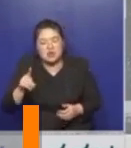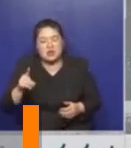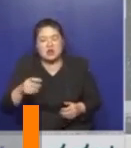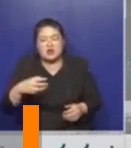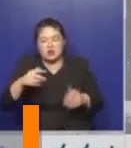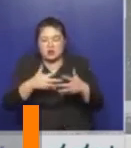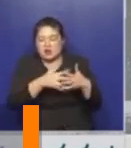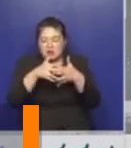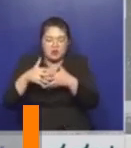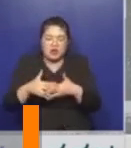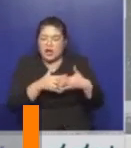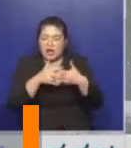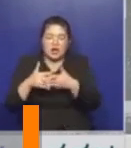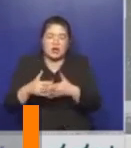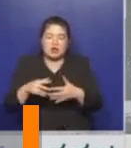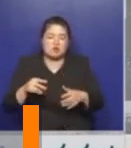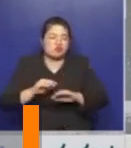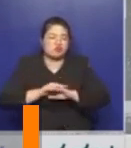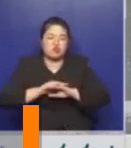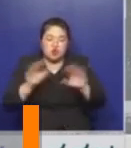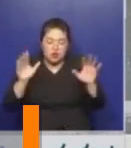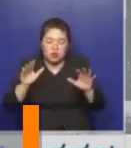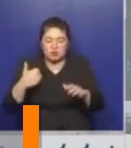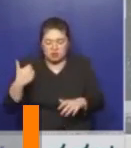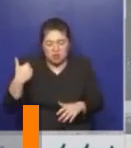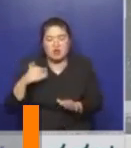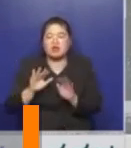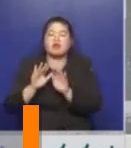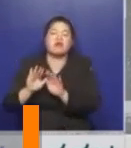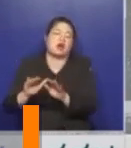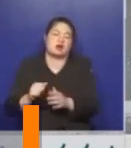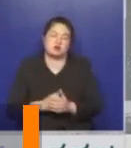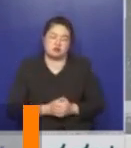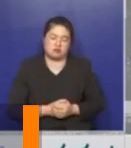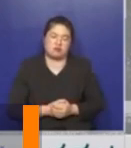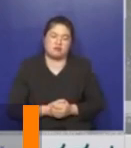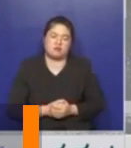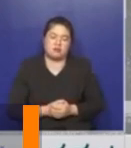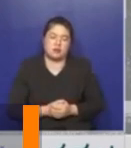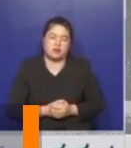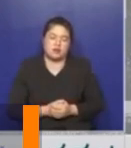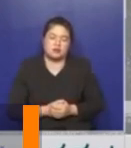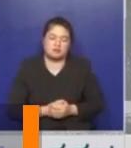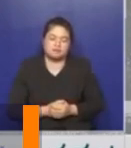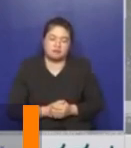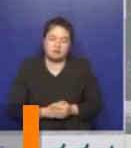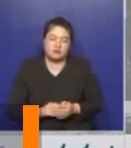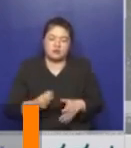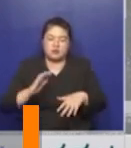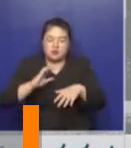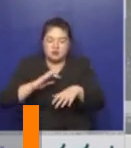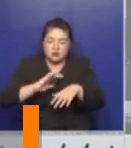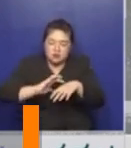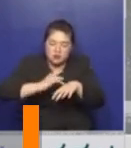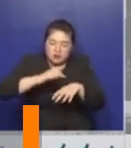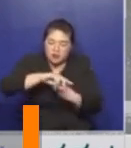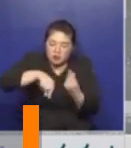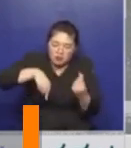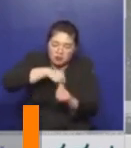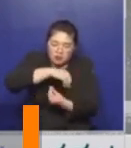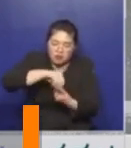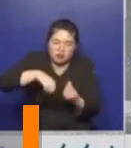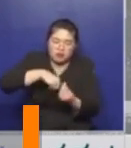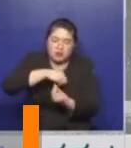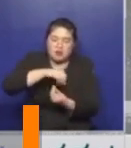นะครับฝากท่านรัฐมนตรีไปด้วยนะผ่านท่านประธานสภาแผนปฏิรูปด้านทรัพยากรธรรมชาติและสิ่งแวดล้อมครับถ้าทำแล้ว